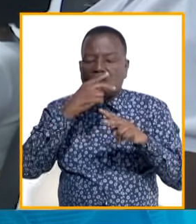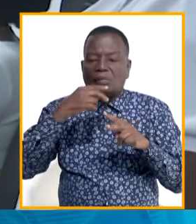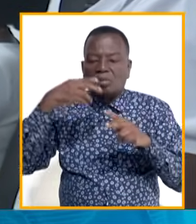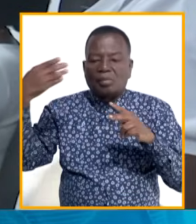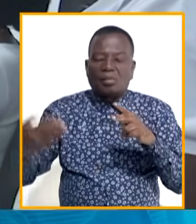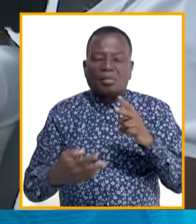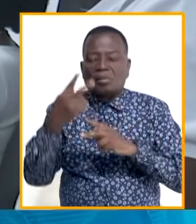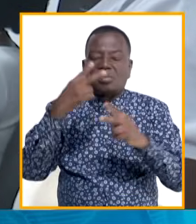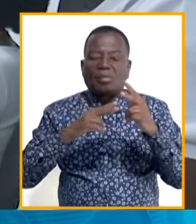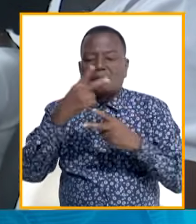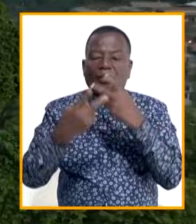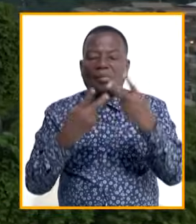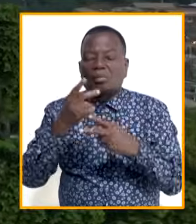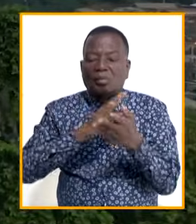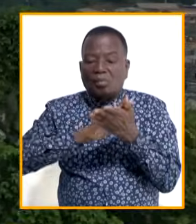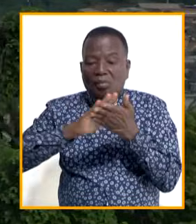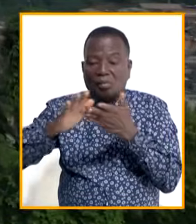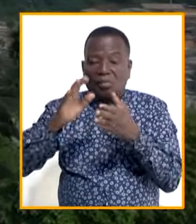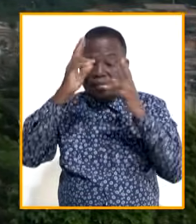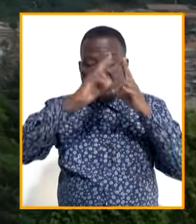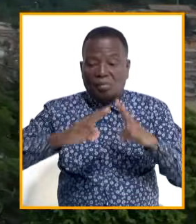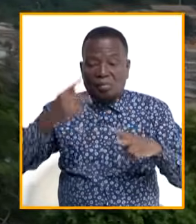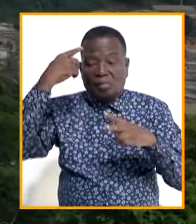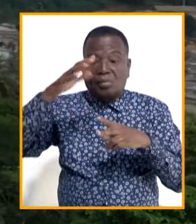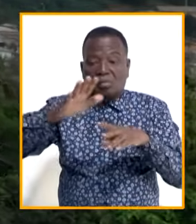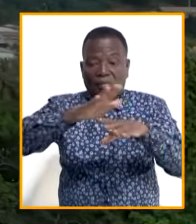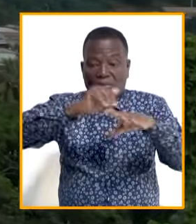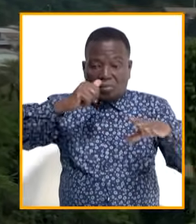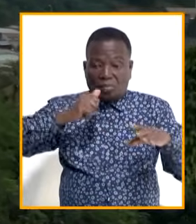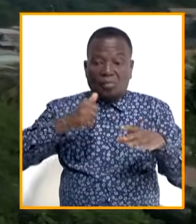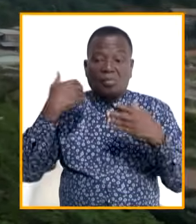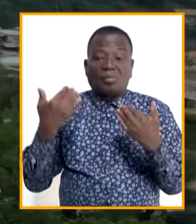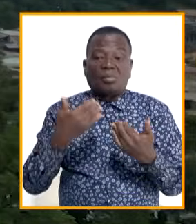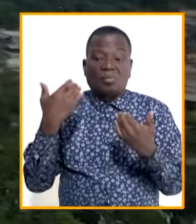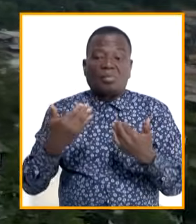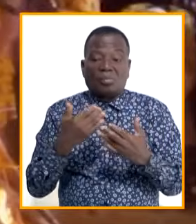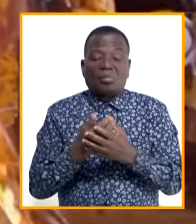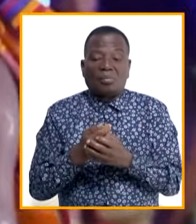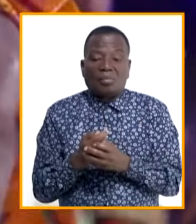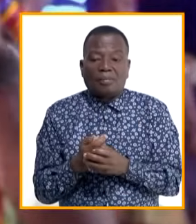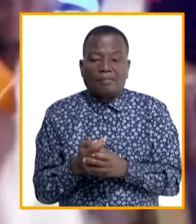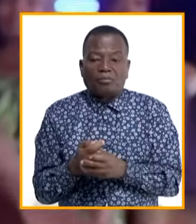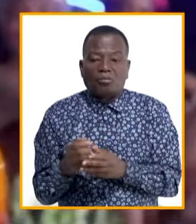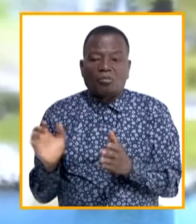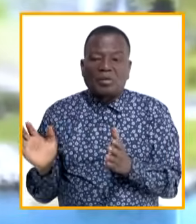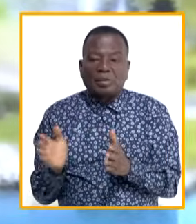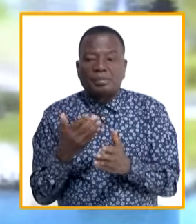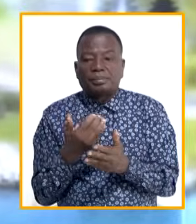invite les populations à la propriété de la ville afin d'attirer davantage les touristes.